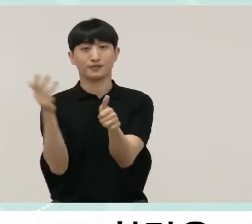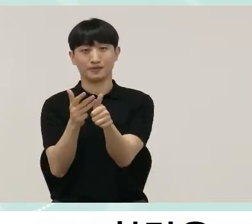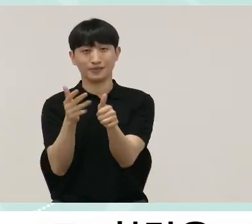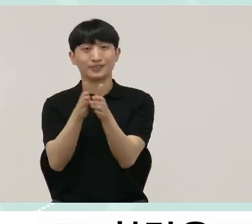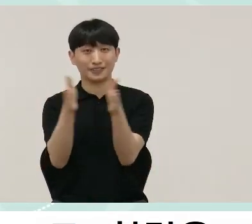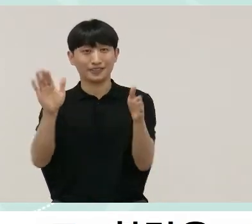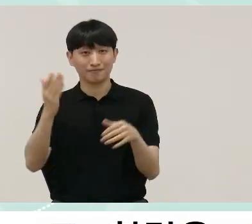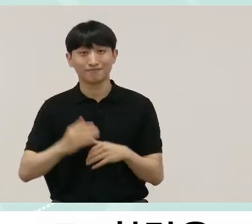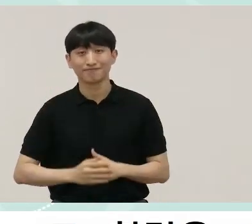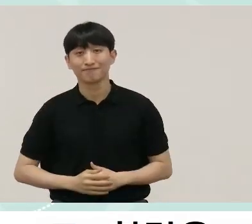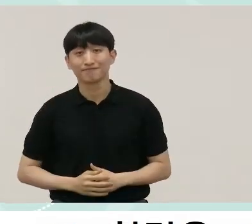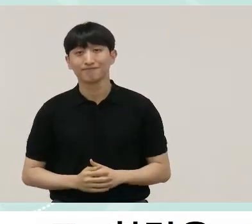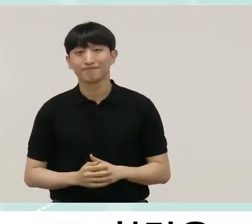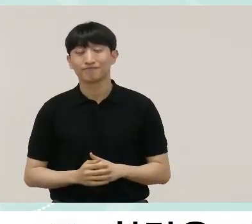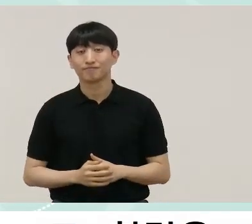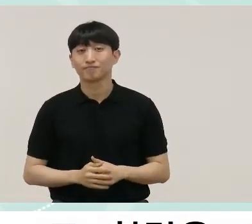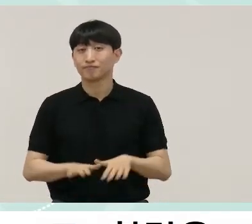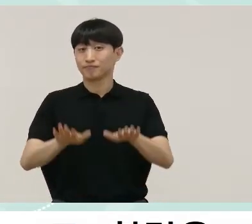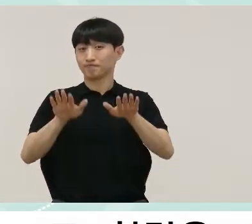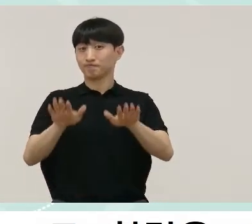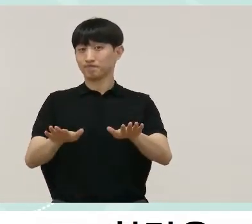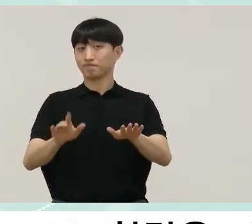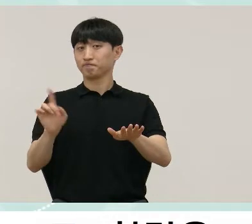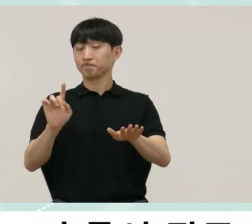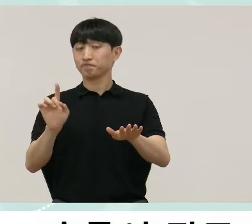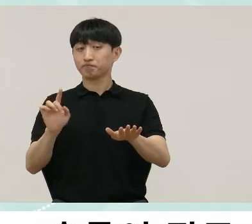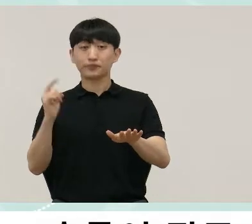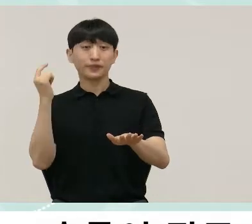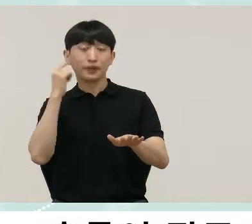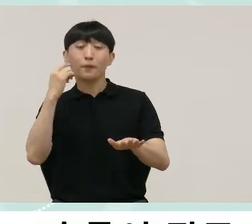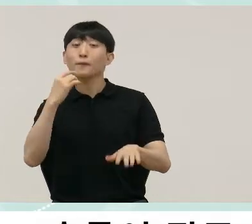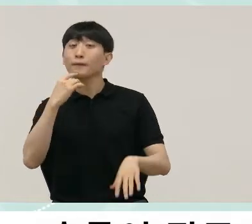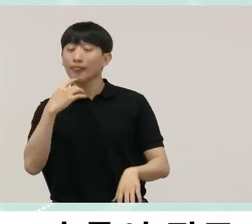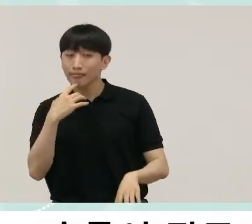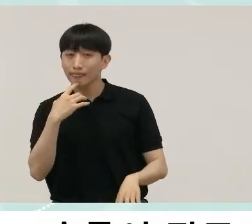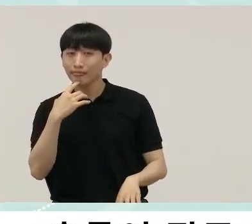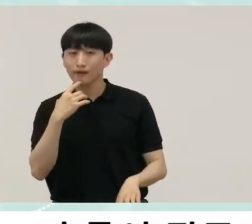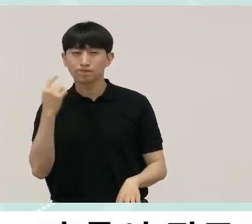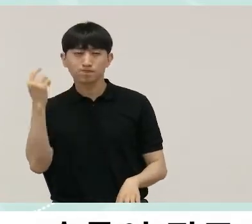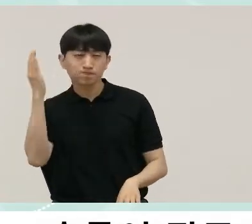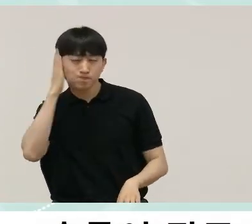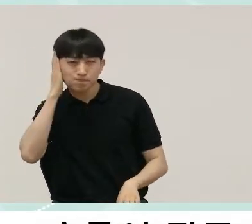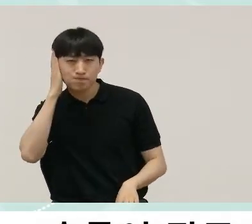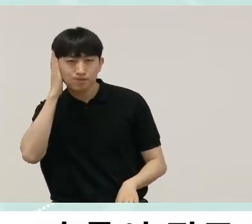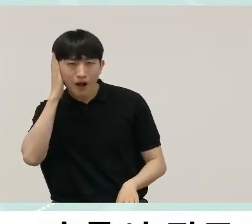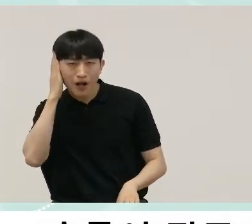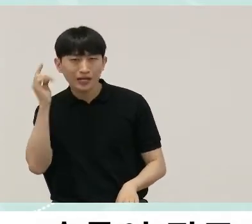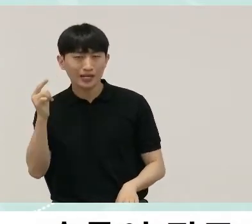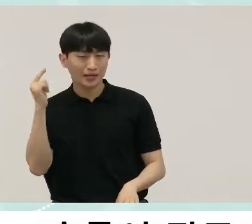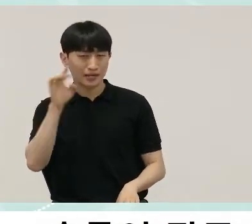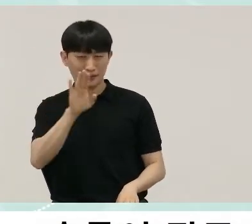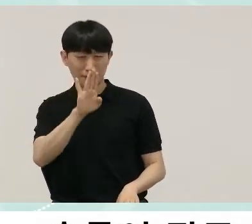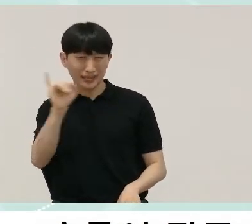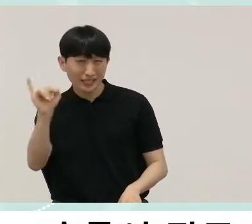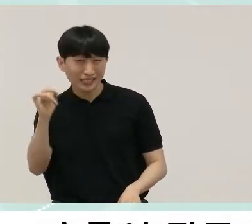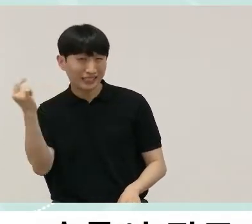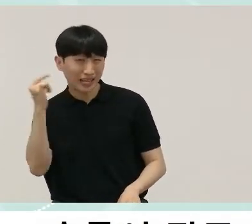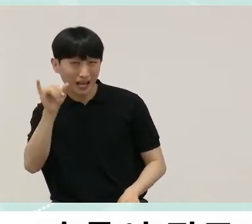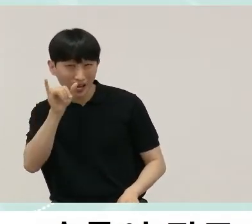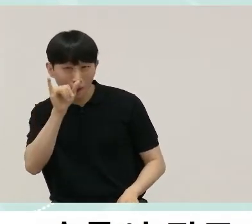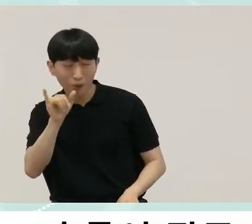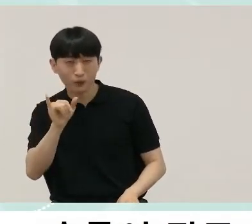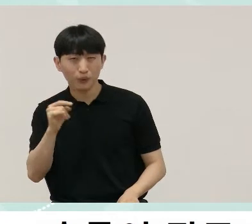있습니다. 지금에 있어서는 한쪽만 청력이 안 들리는 경우, 이명이 있는 경우 또는